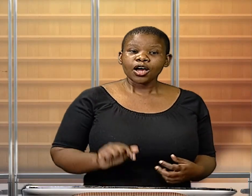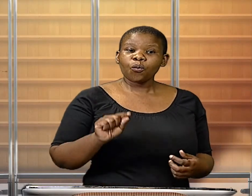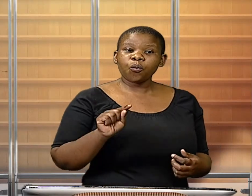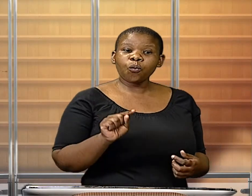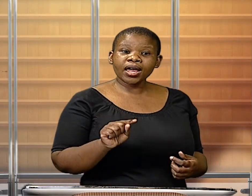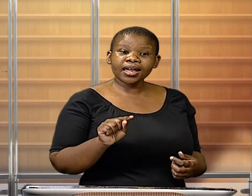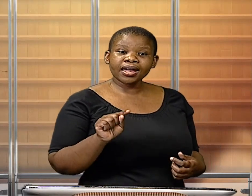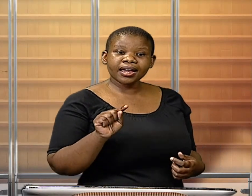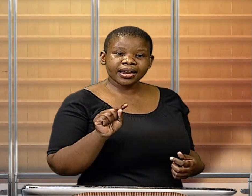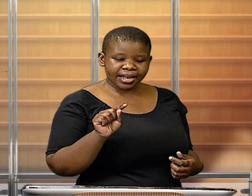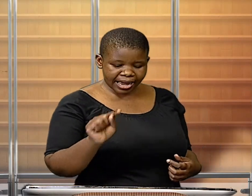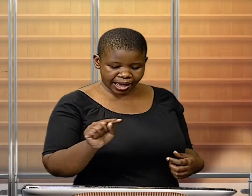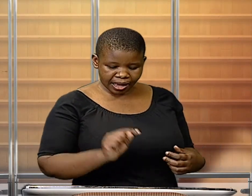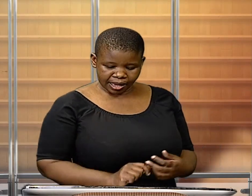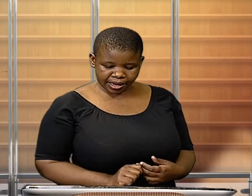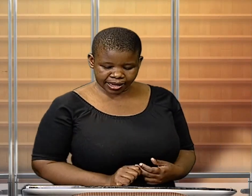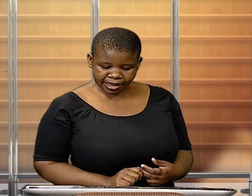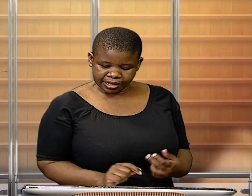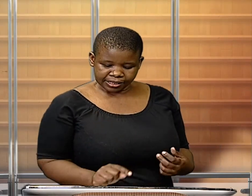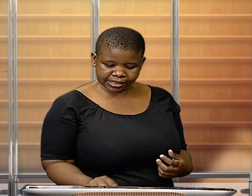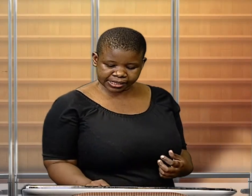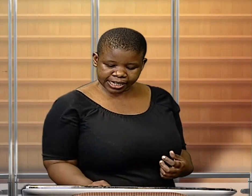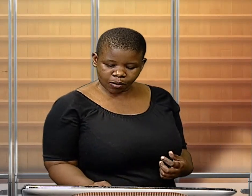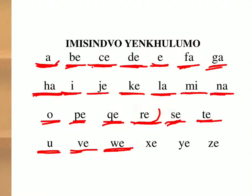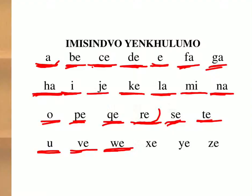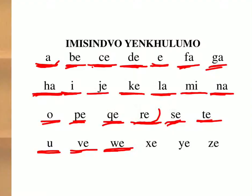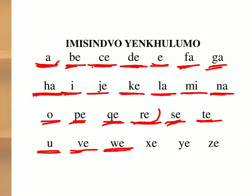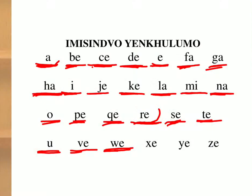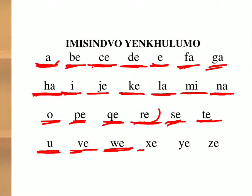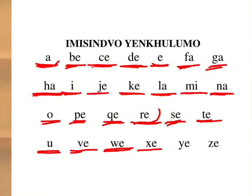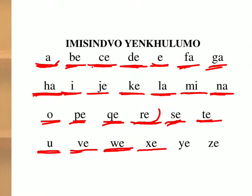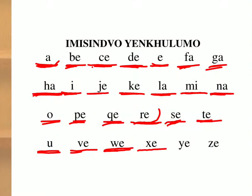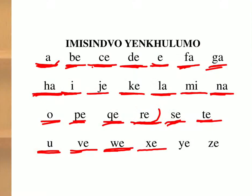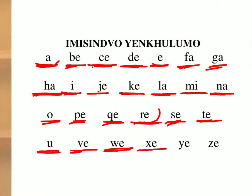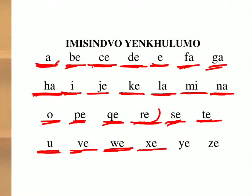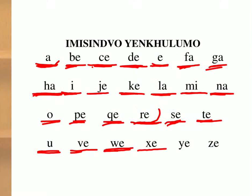Bani wena. Sithi lo munye